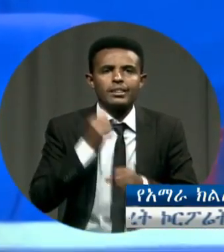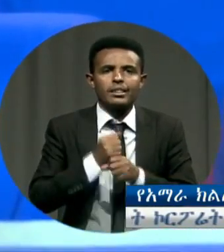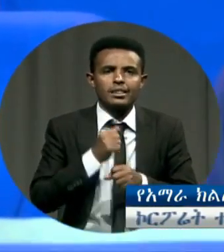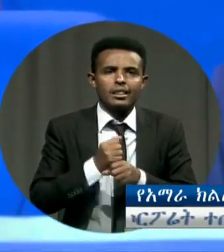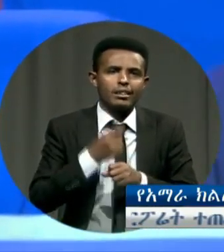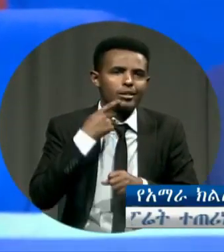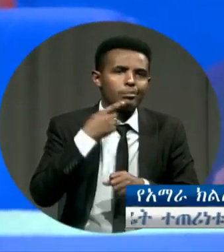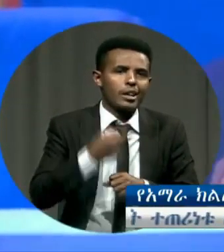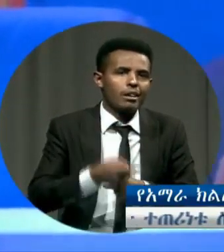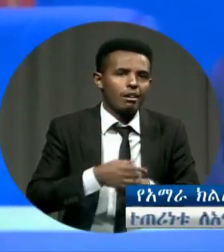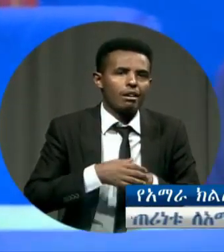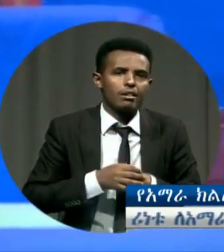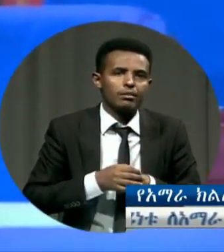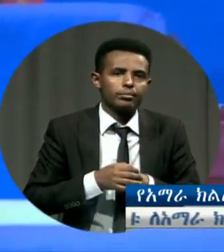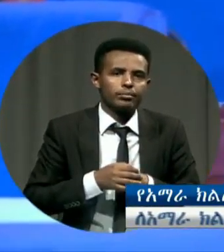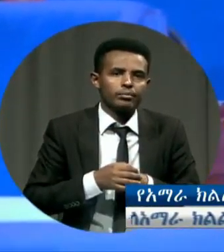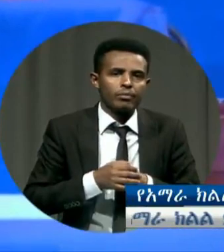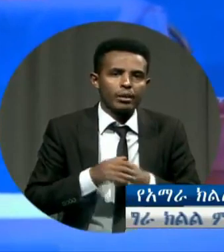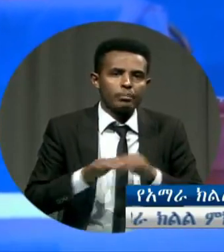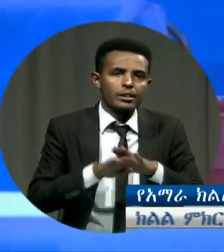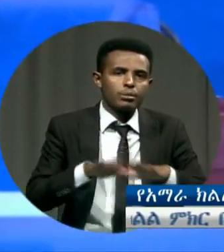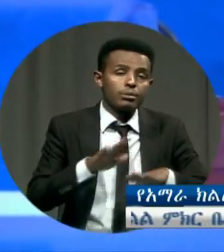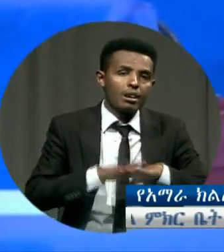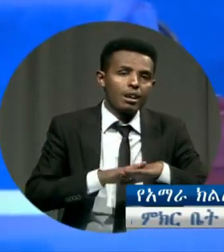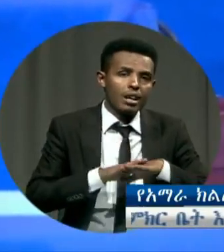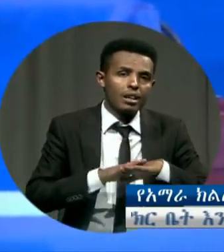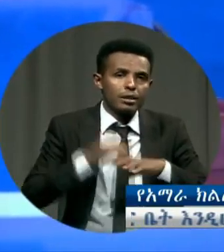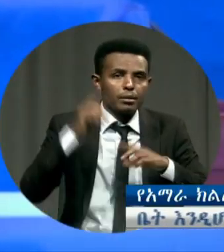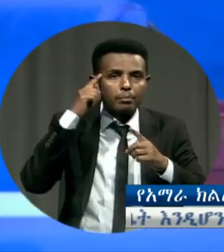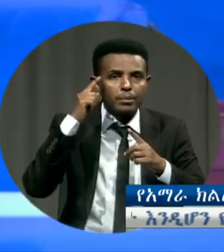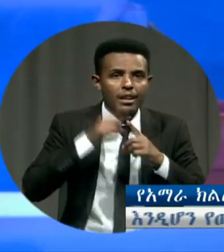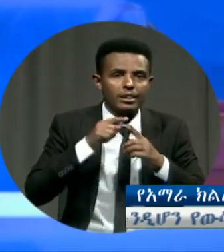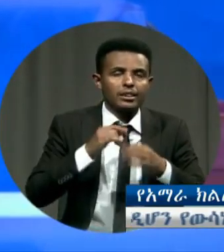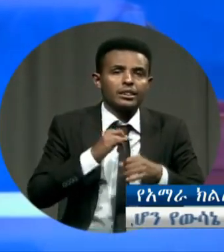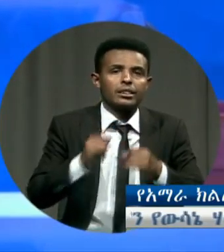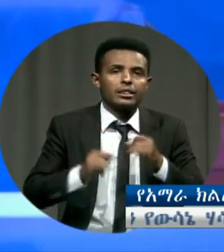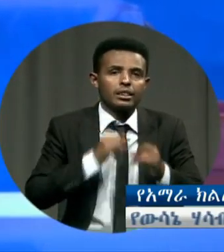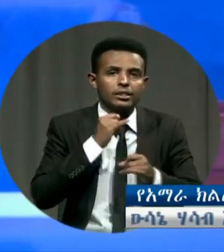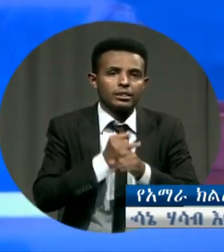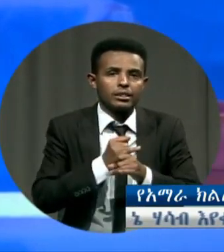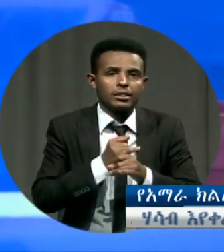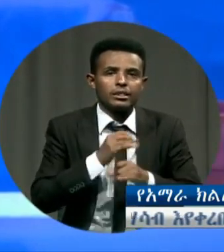ይባላል። በስሩ ላይ ፕላን ኢንተርናሽናልና